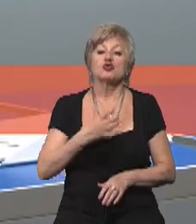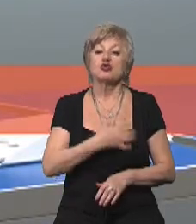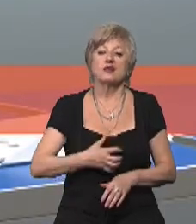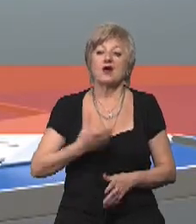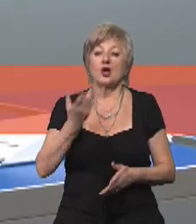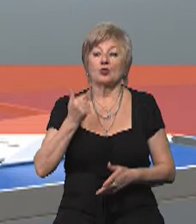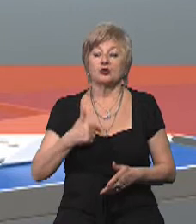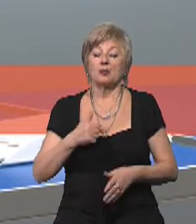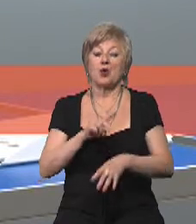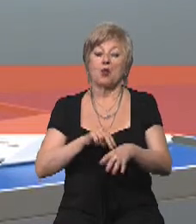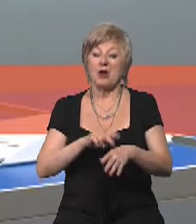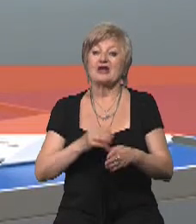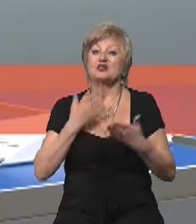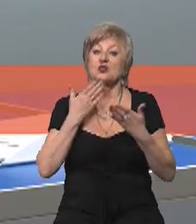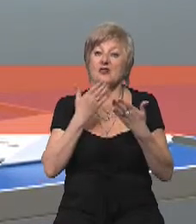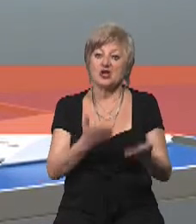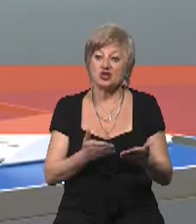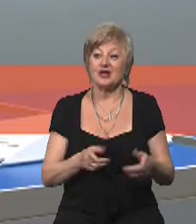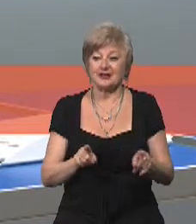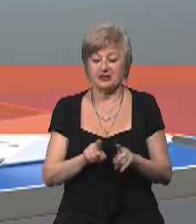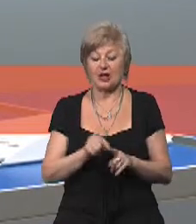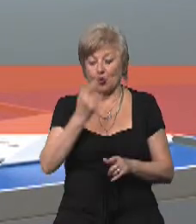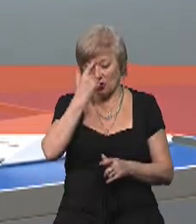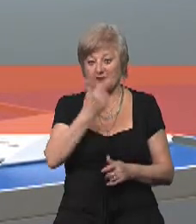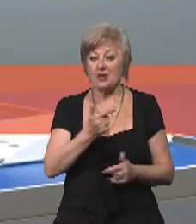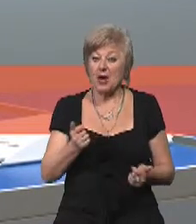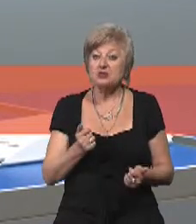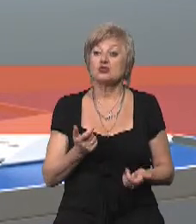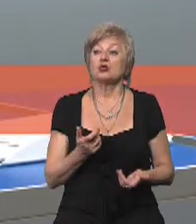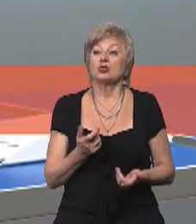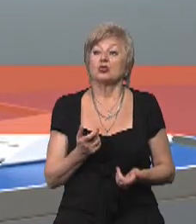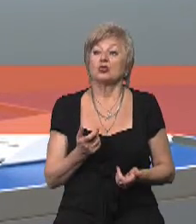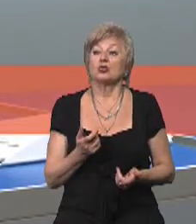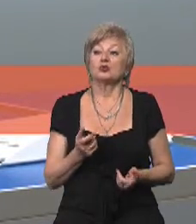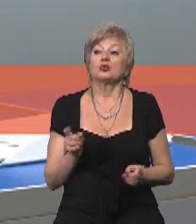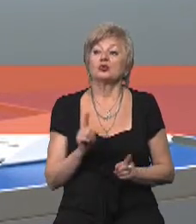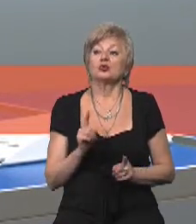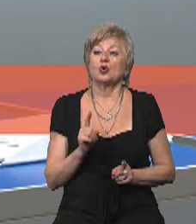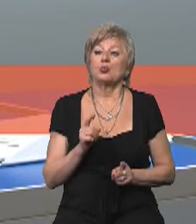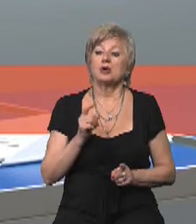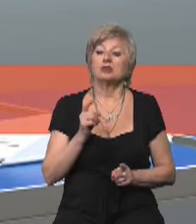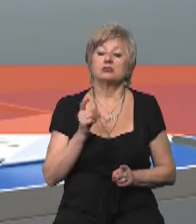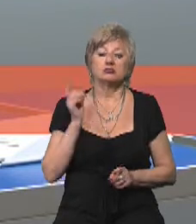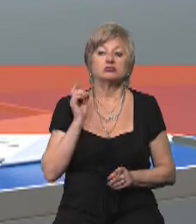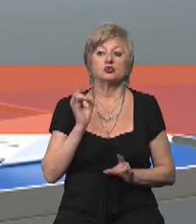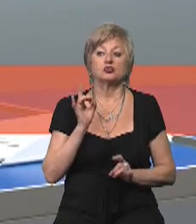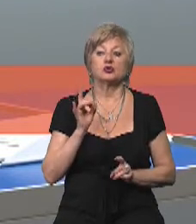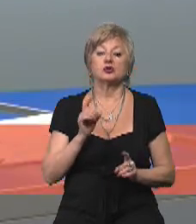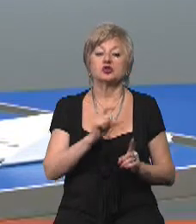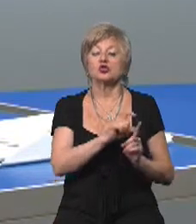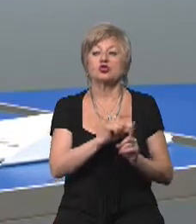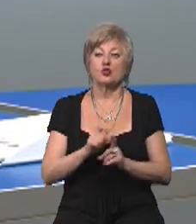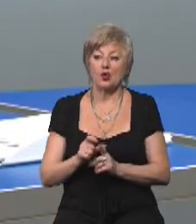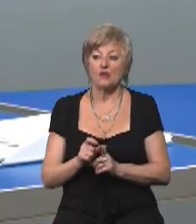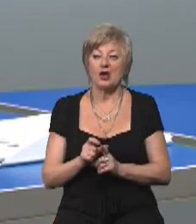ми звертаємося в поліцію з такою інформацією, щоб звучало таке